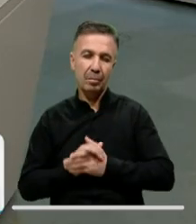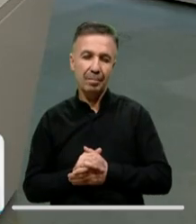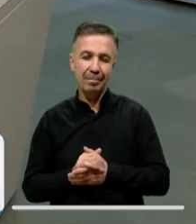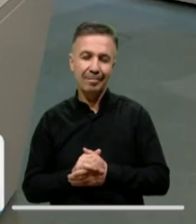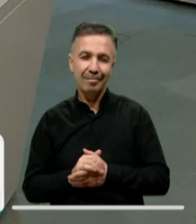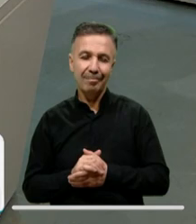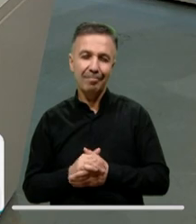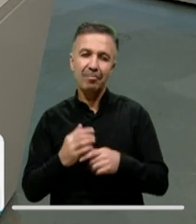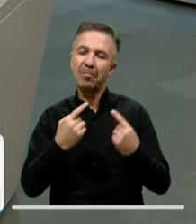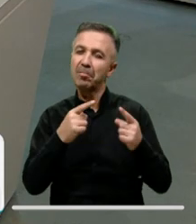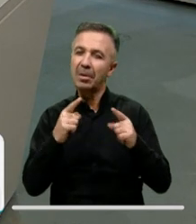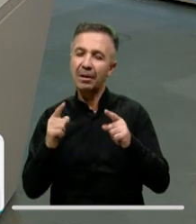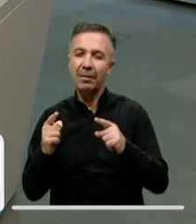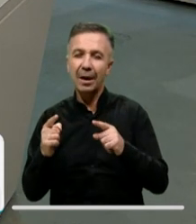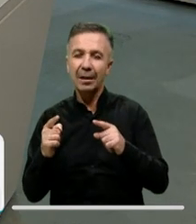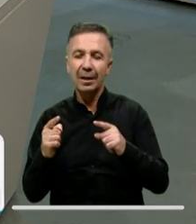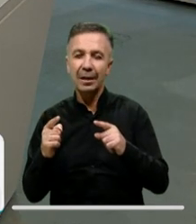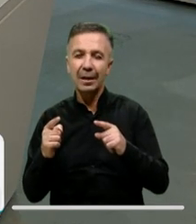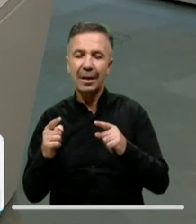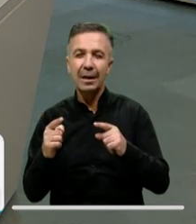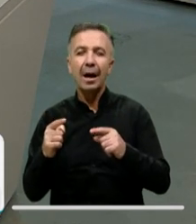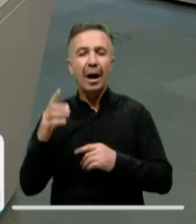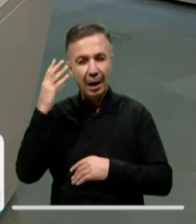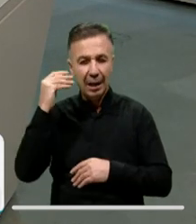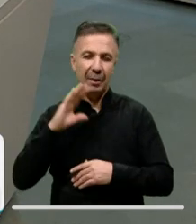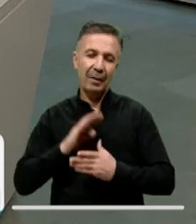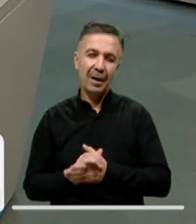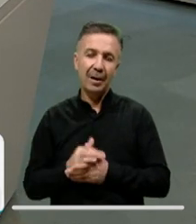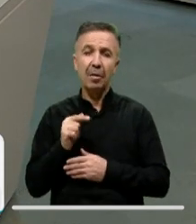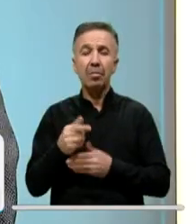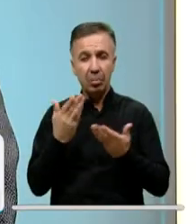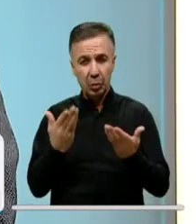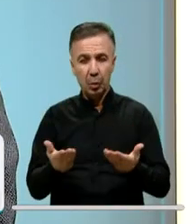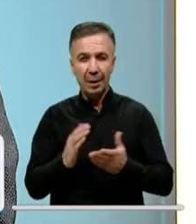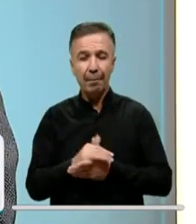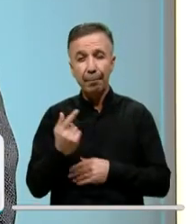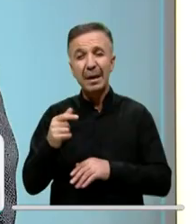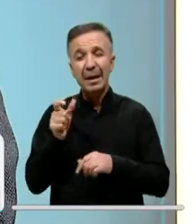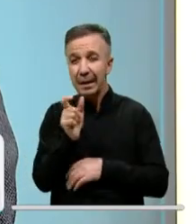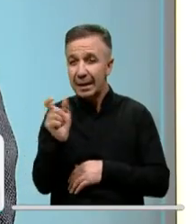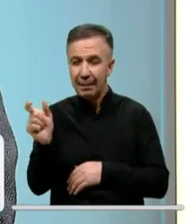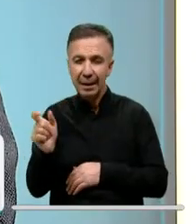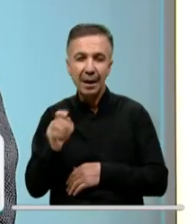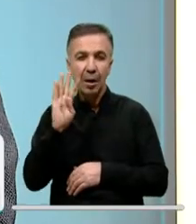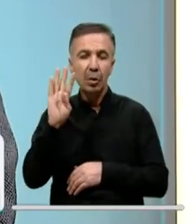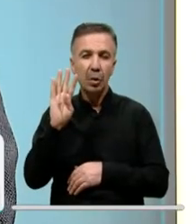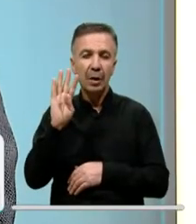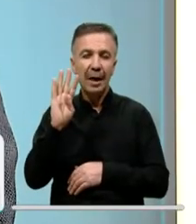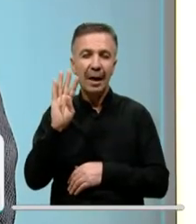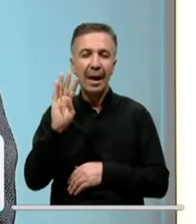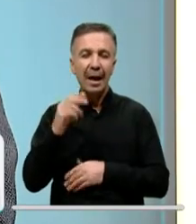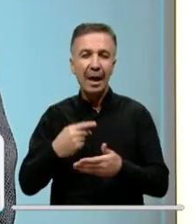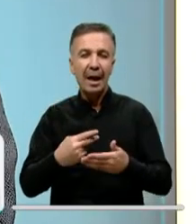geldi. Belki başka kardeşlerimiz daha da söyleyebilir. Yani. Şimdi bu durumda bir kelimeden 4 mana çıktı.